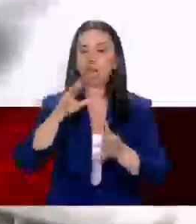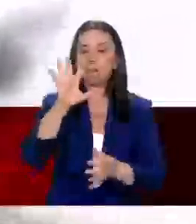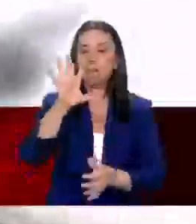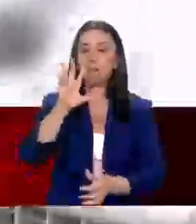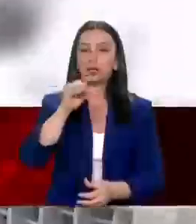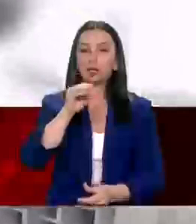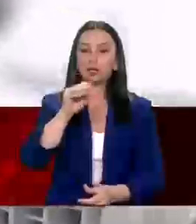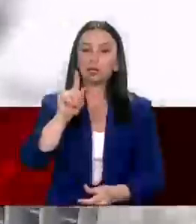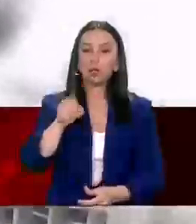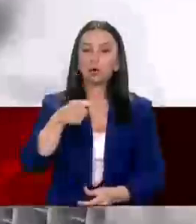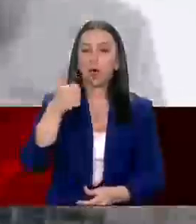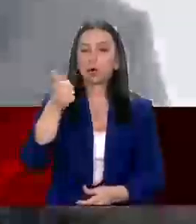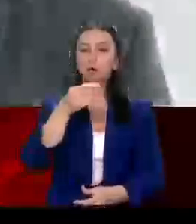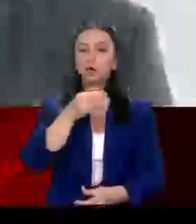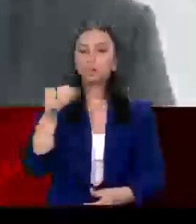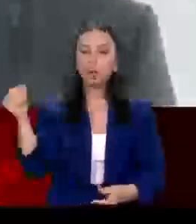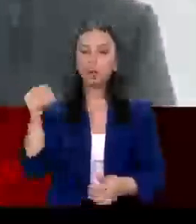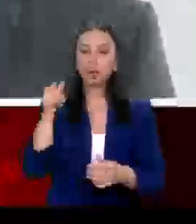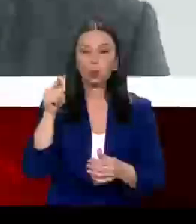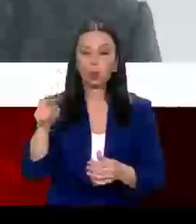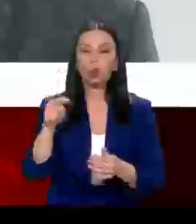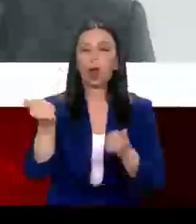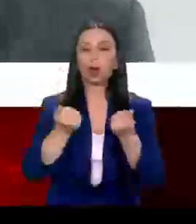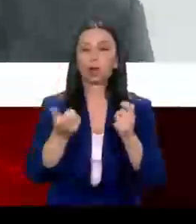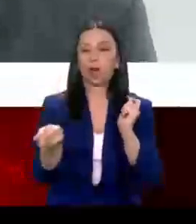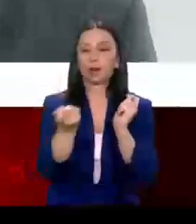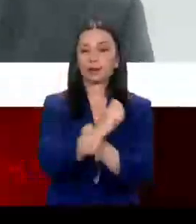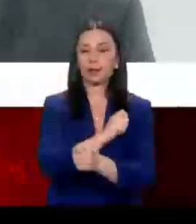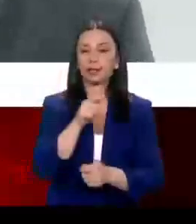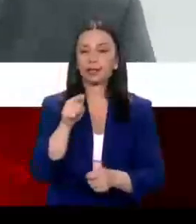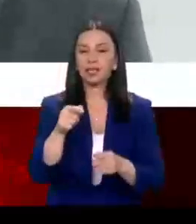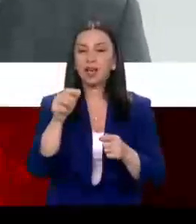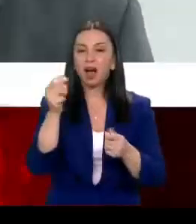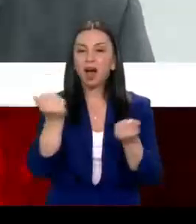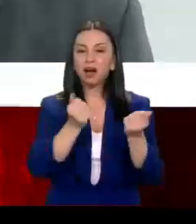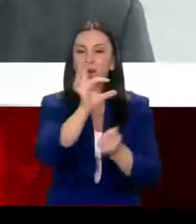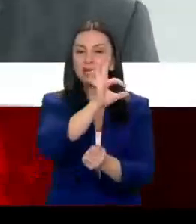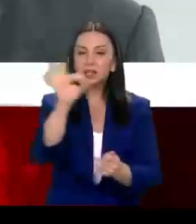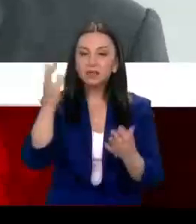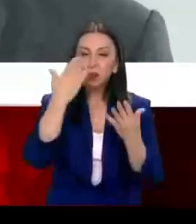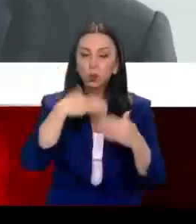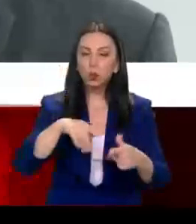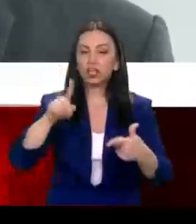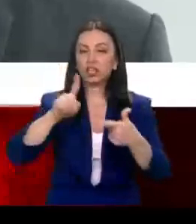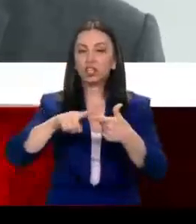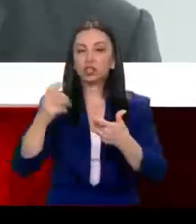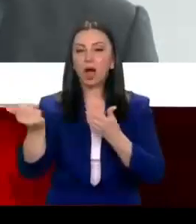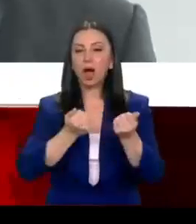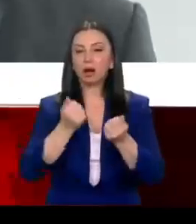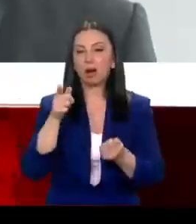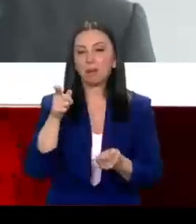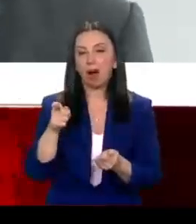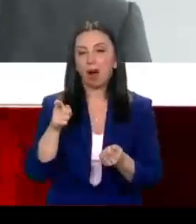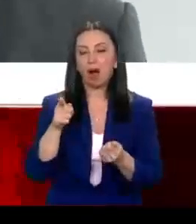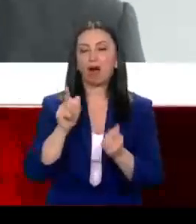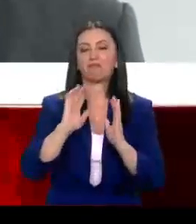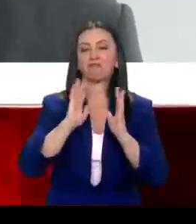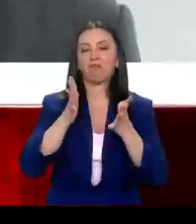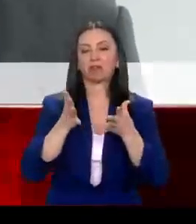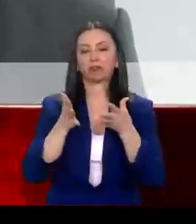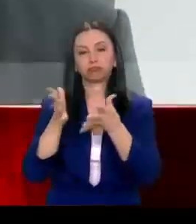milyon ikinci el araç el değiştirdi. Sıfır araca ulaşamayan tüketiciler bulamayınca ikinci el araçlara ciddi anlamda bir